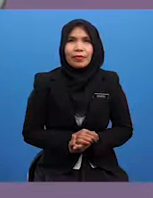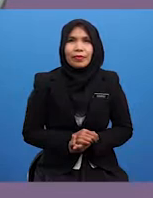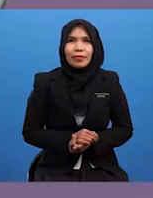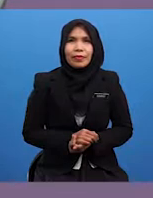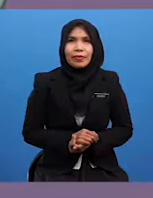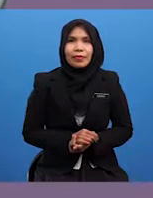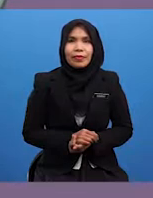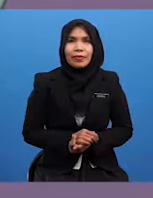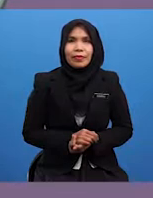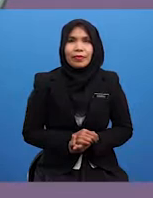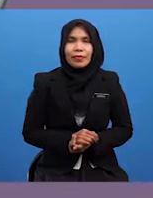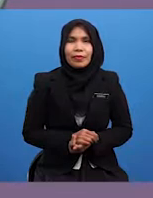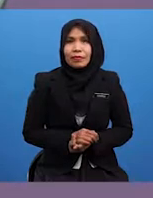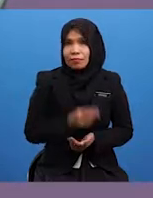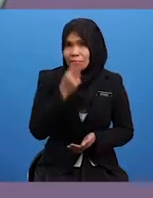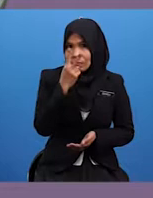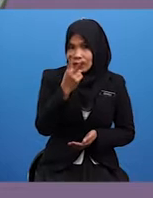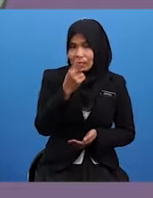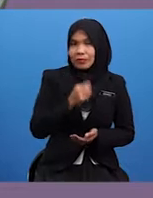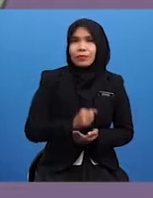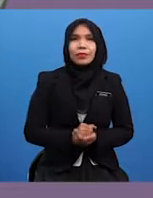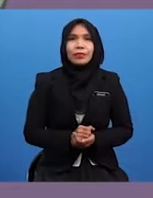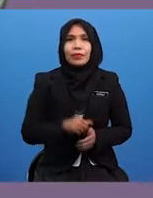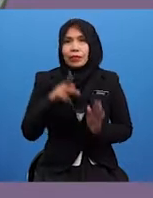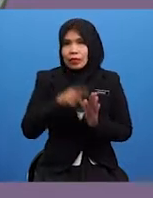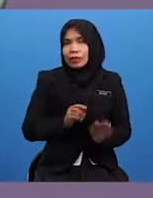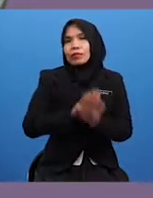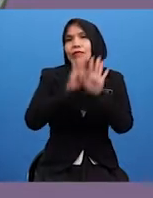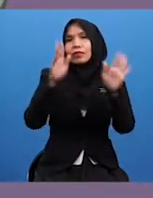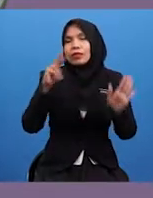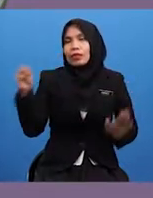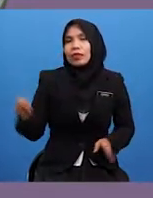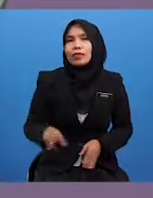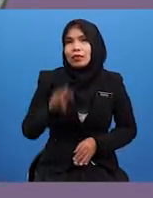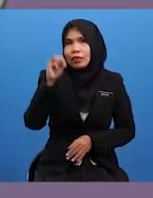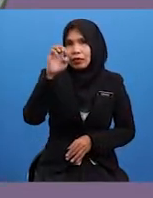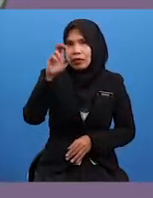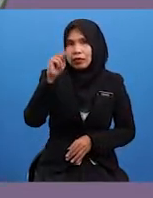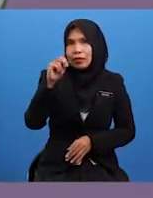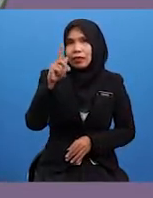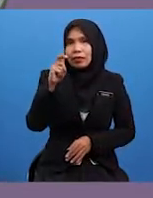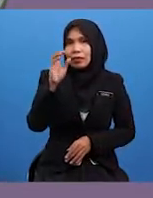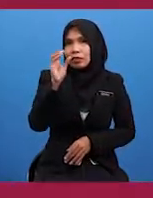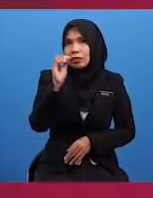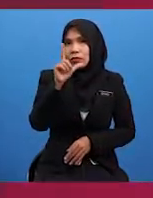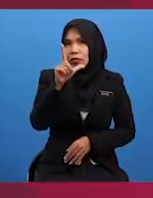Okey, baiklah. Cuba perhatikan kecerahan mentol bagi litar bersiri dan litar selari.